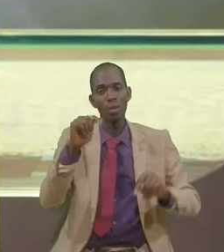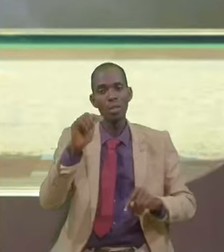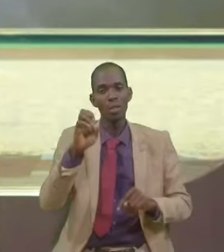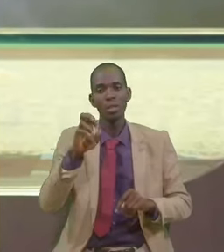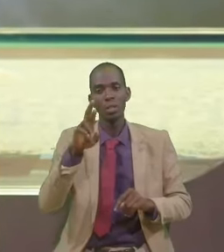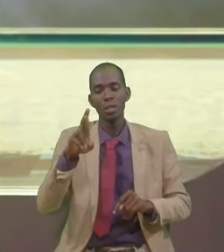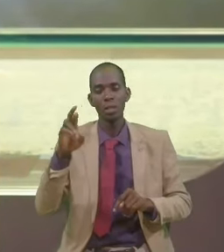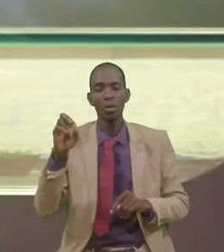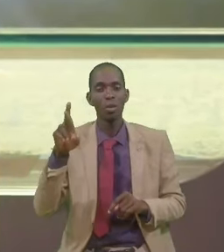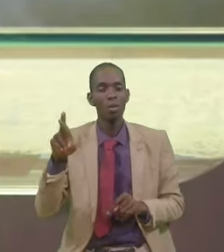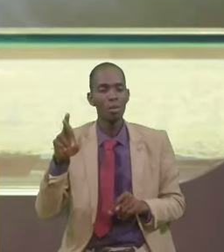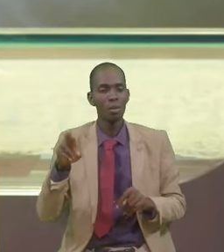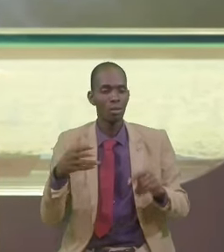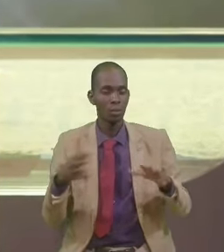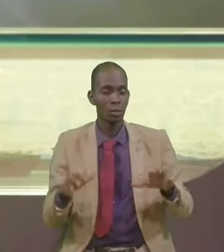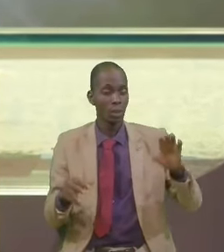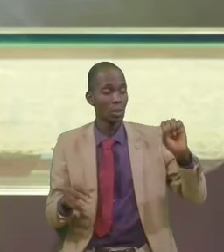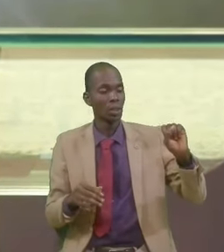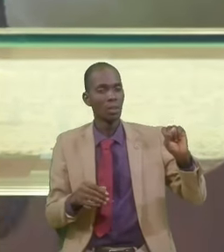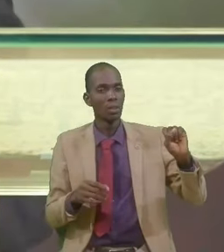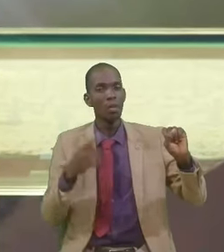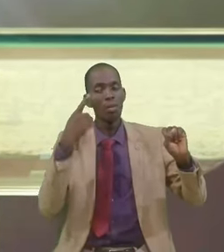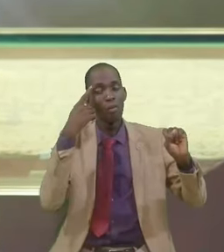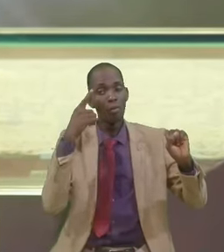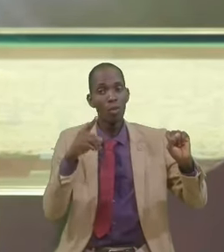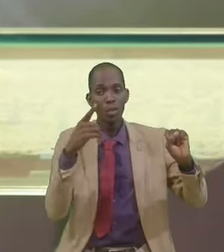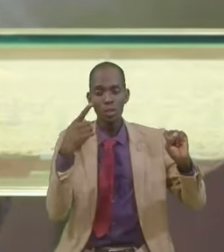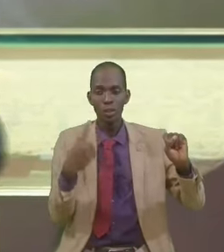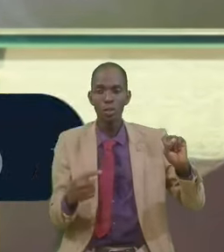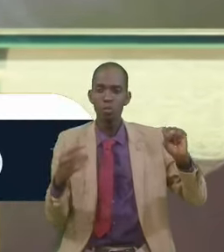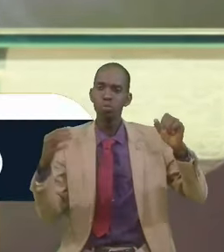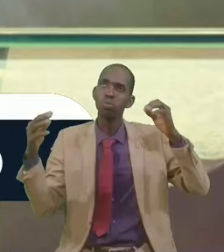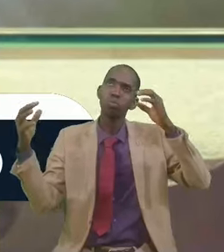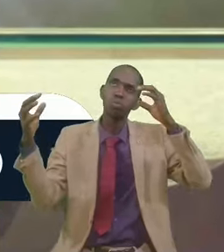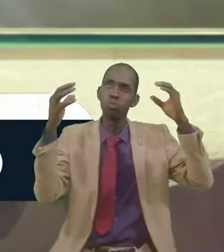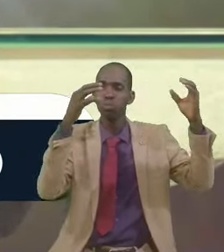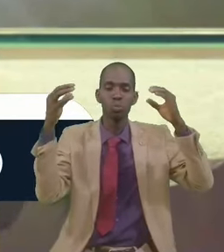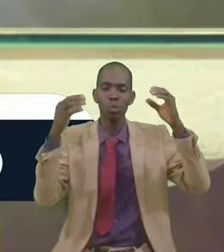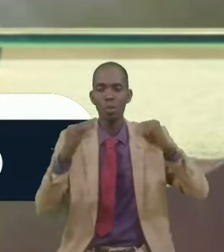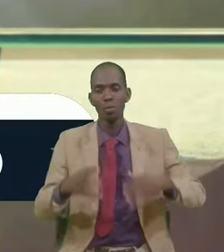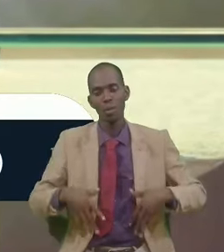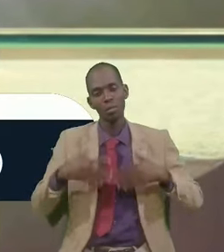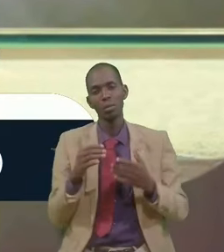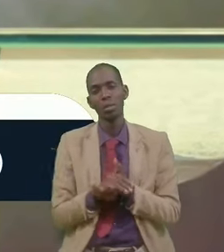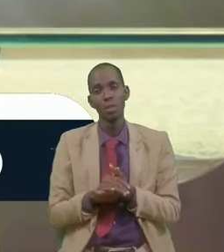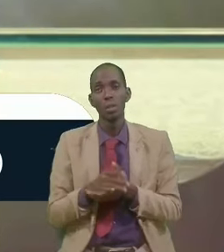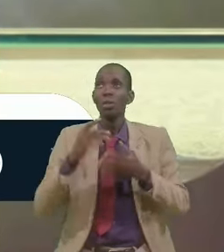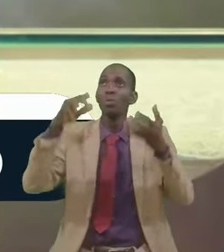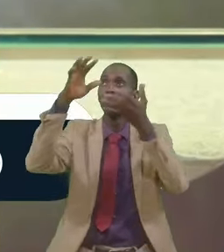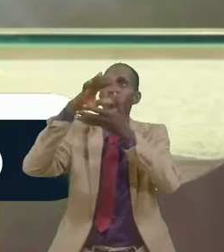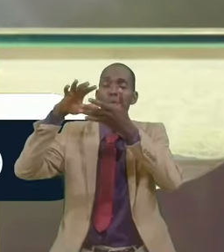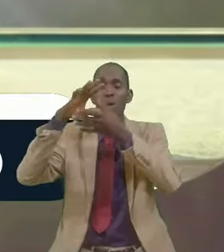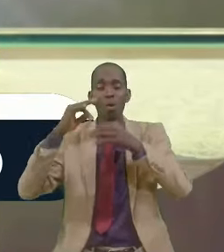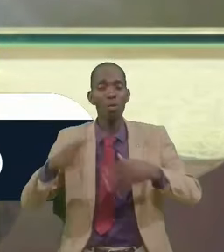géant. Et il y a les tempêtes. Les tempêtes de cette vie empêchent certains. Ils